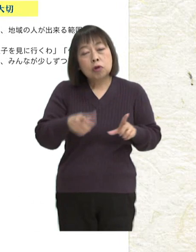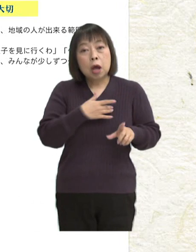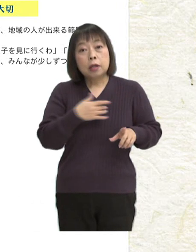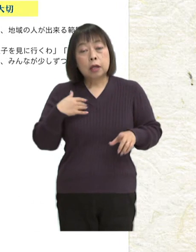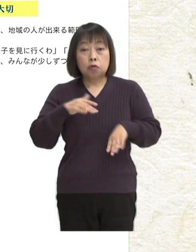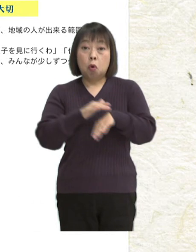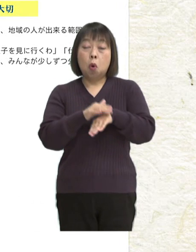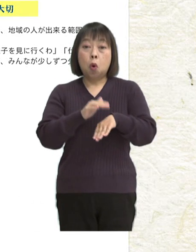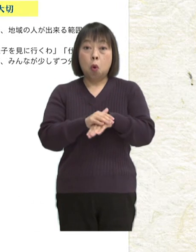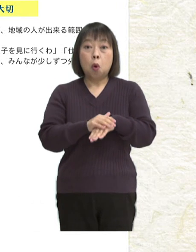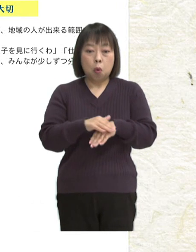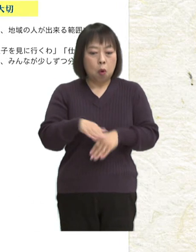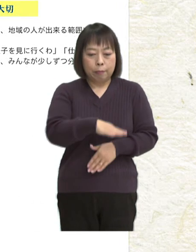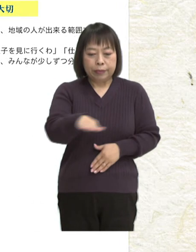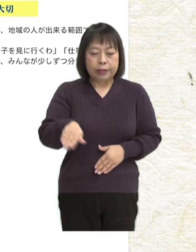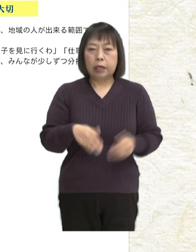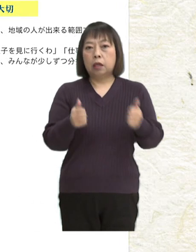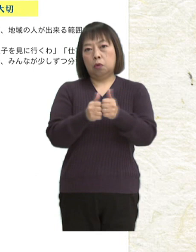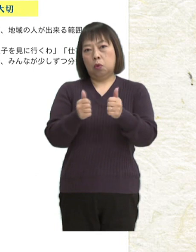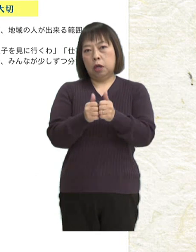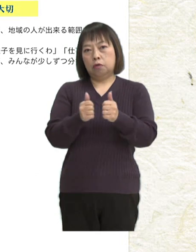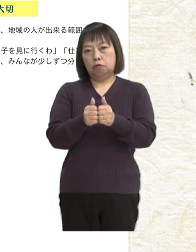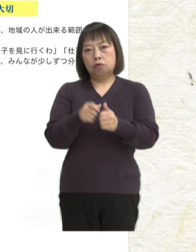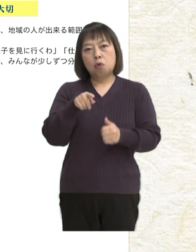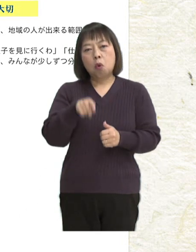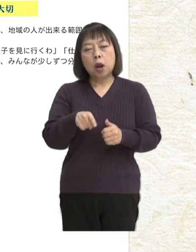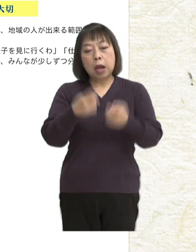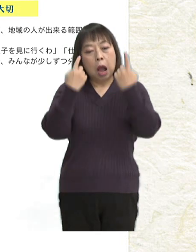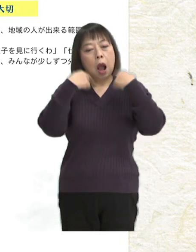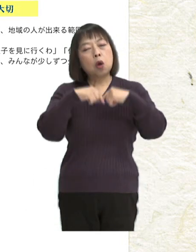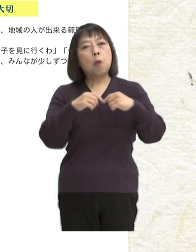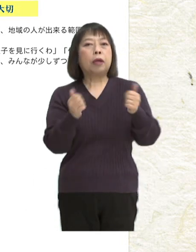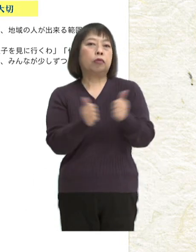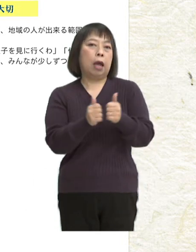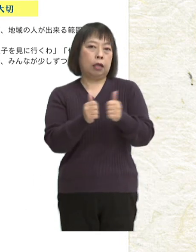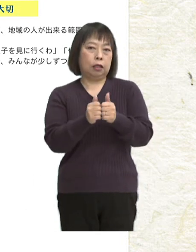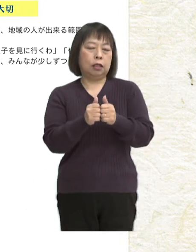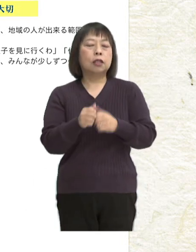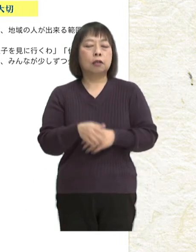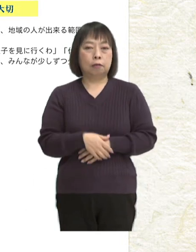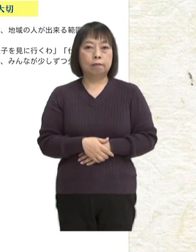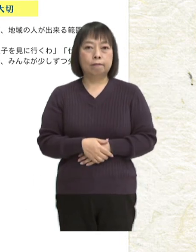法をみんなで話し合うのが個別会議です。